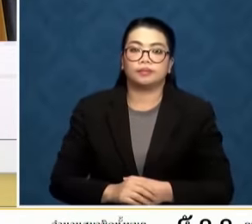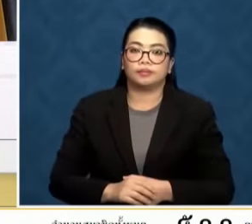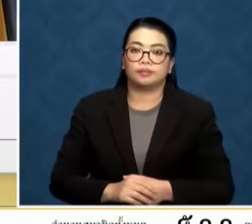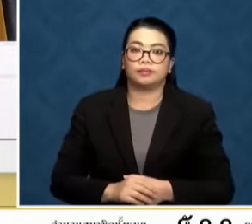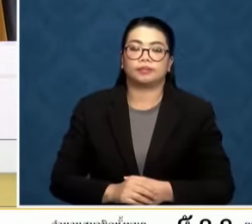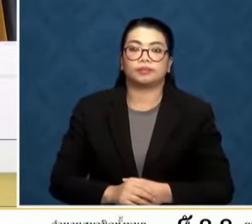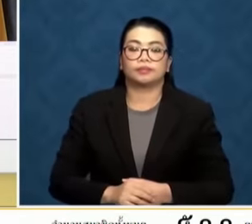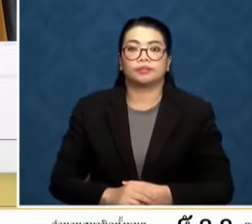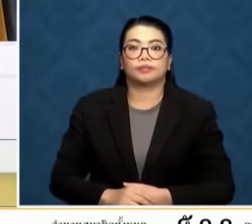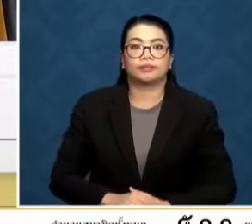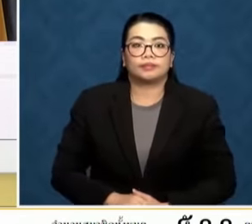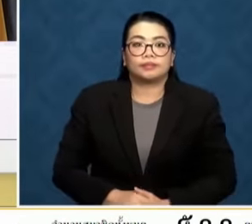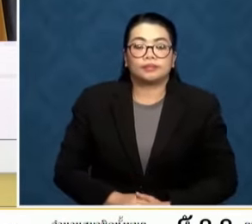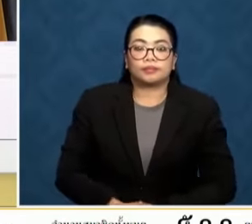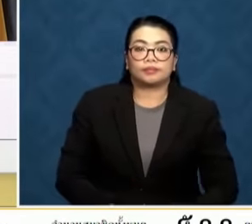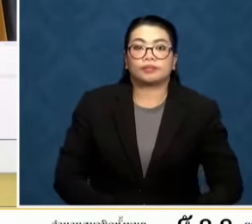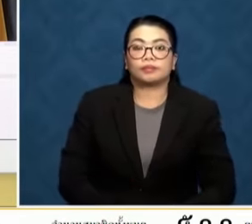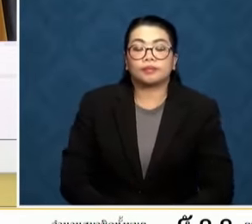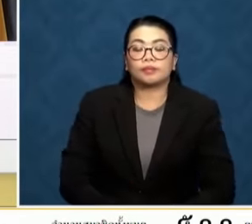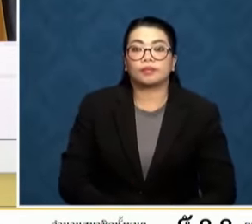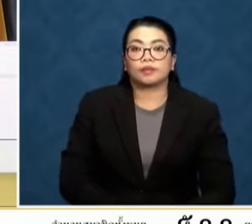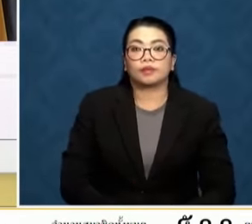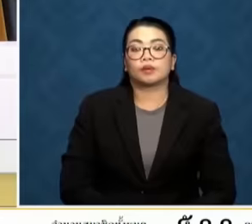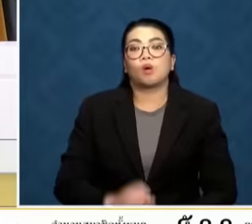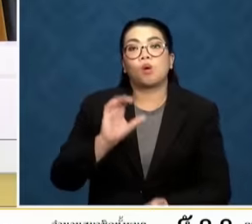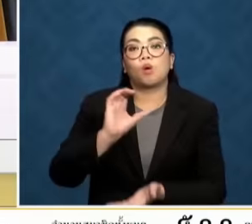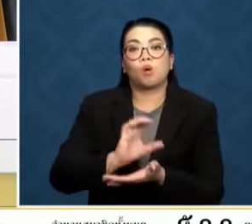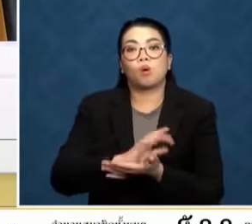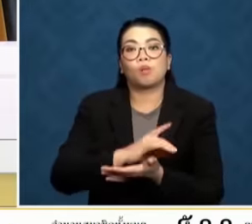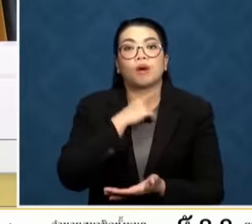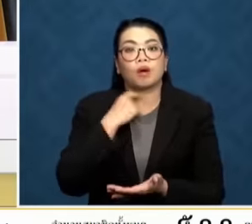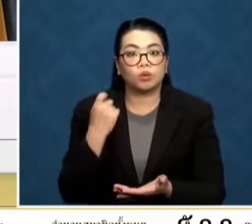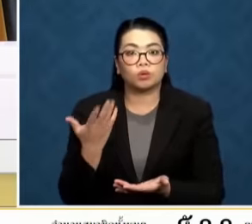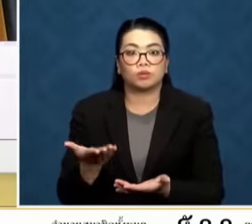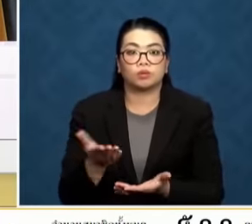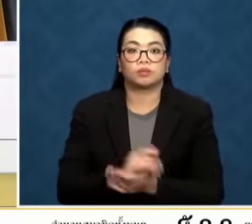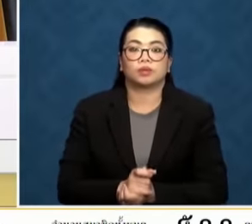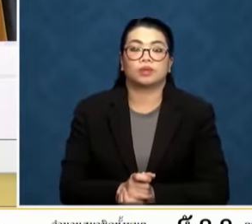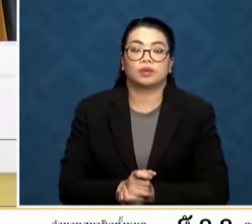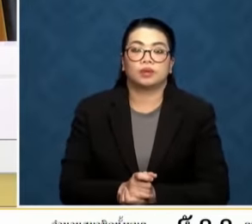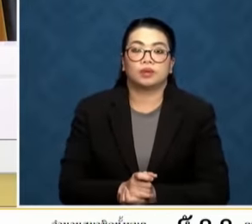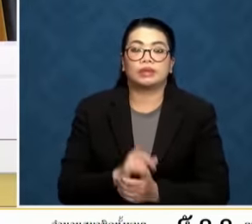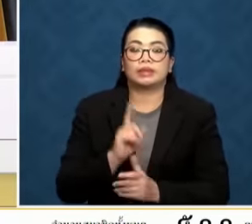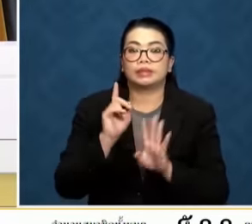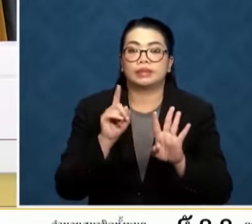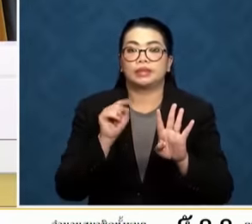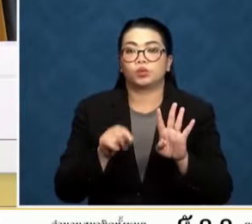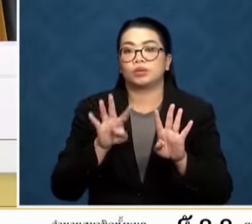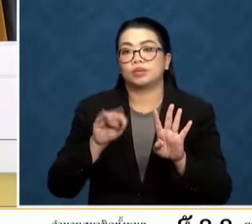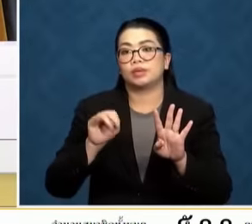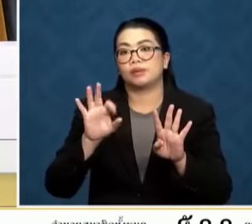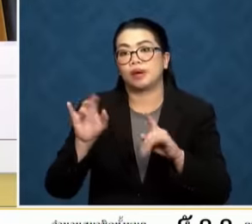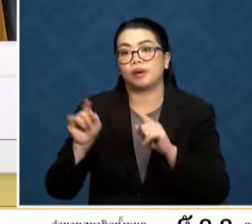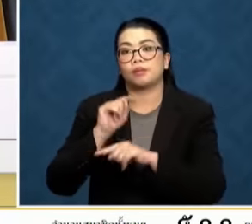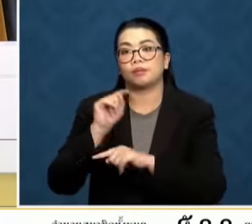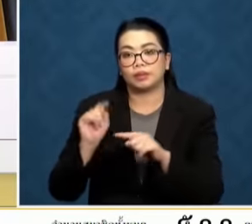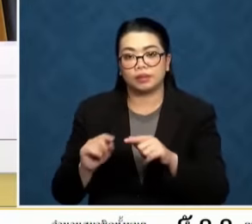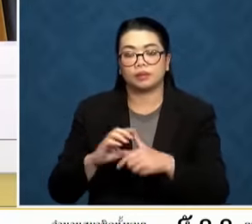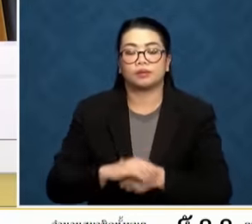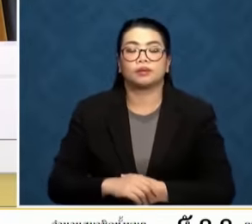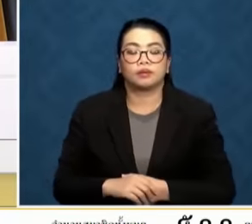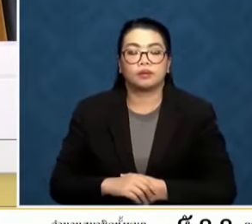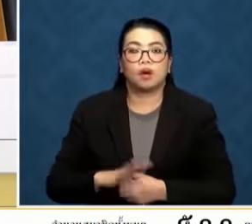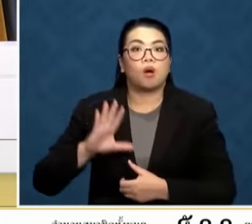ไรการขาดดุลงบประมาณครับจริงอยู่ครับปีนี้อยู่ในเกณฑ์ที่สูง 4.49 perของของตัว